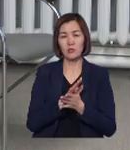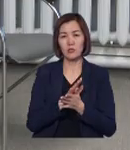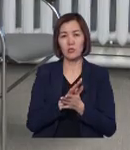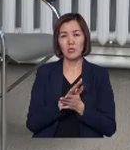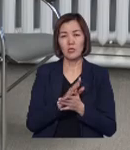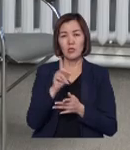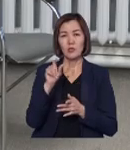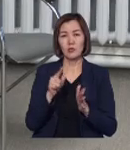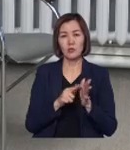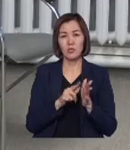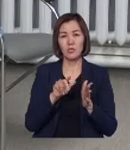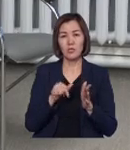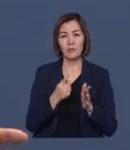шығарылуы